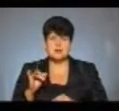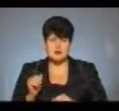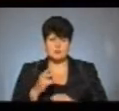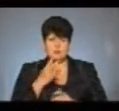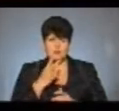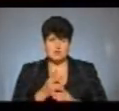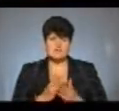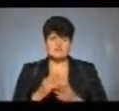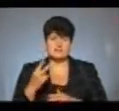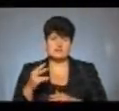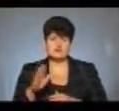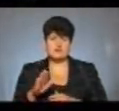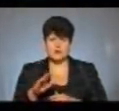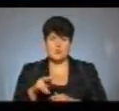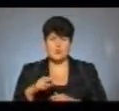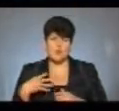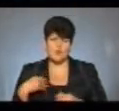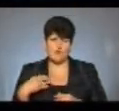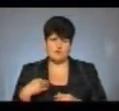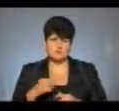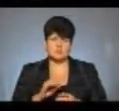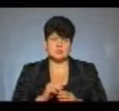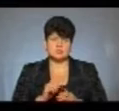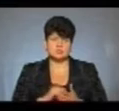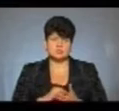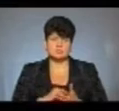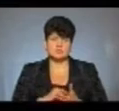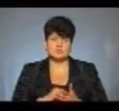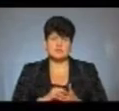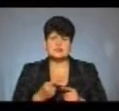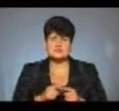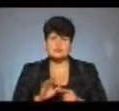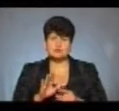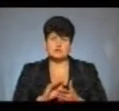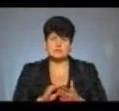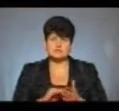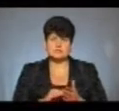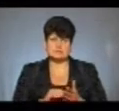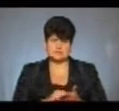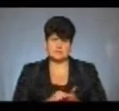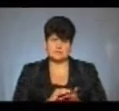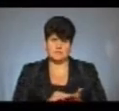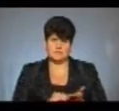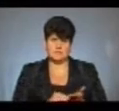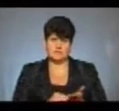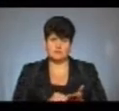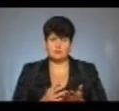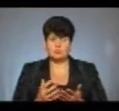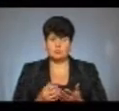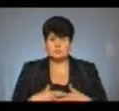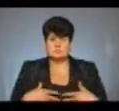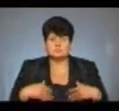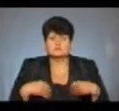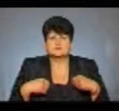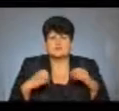20 вересня у Львові під час форуму видавців. То, що було викладено на бумагу, воно наче як виходило з себе